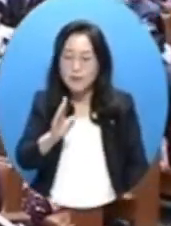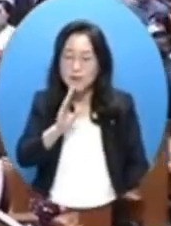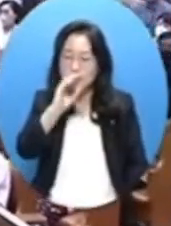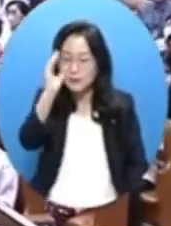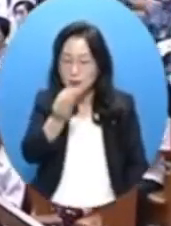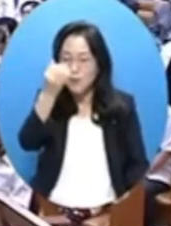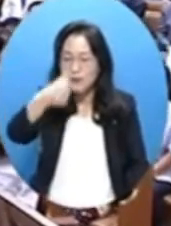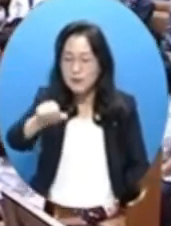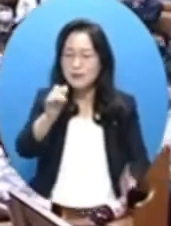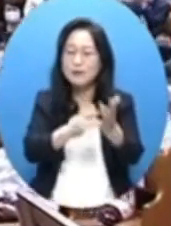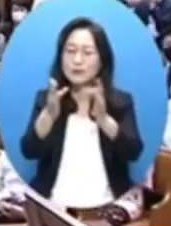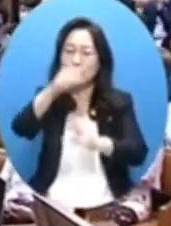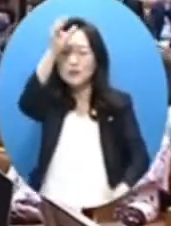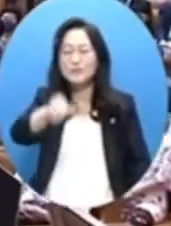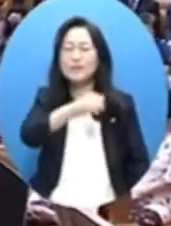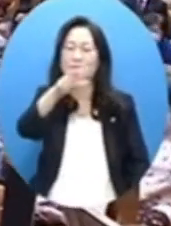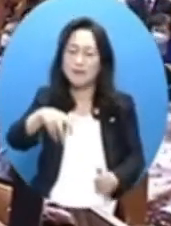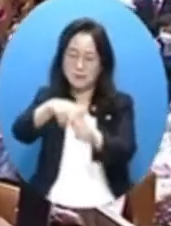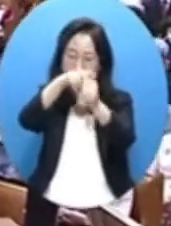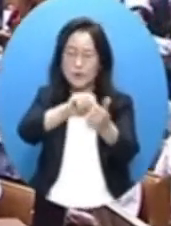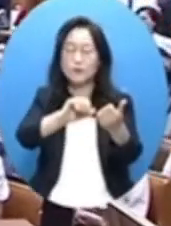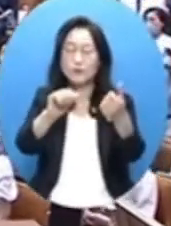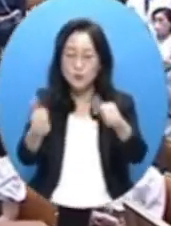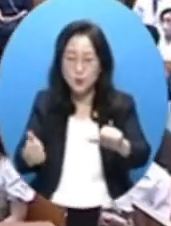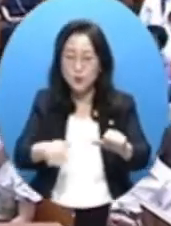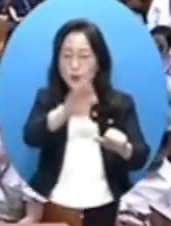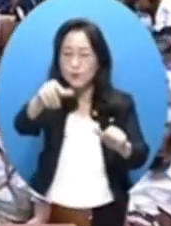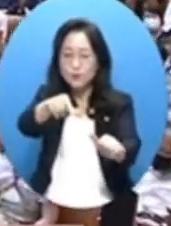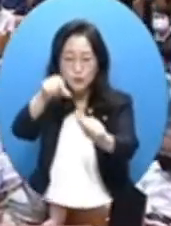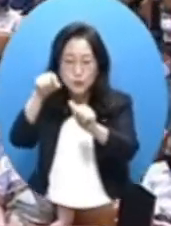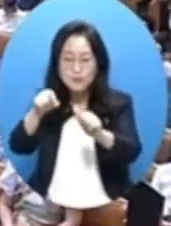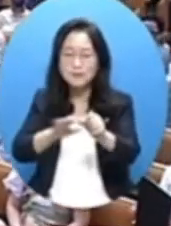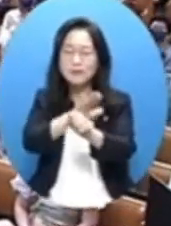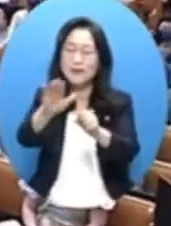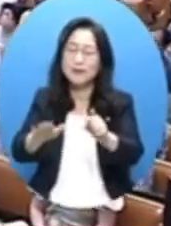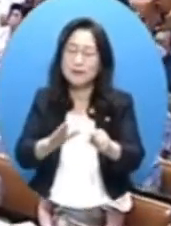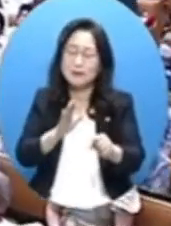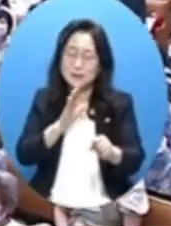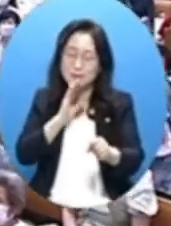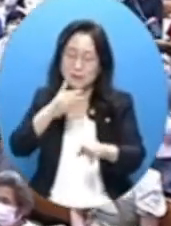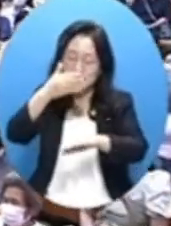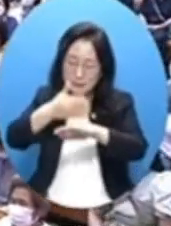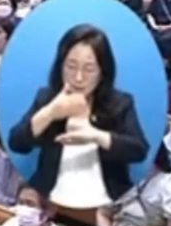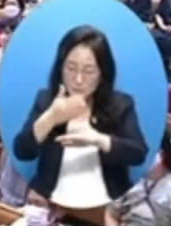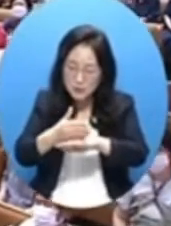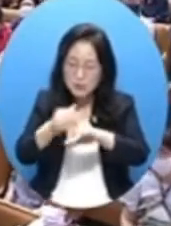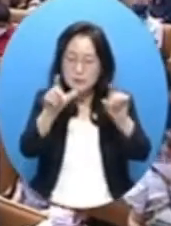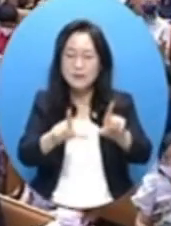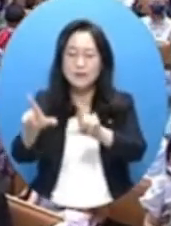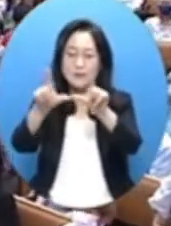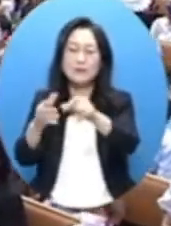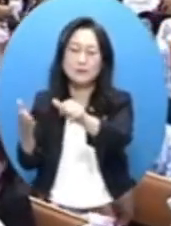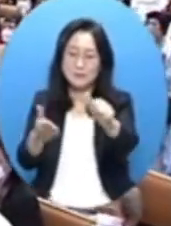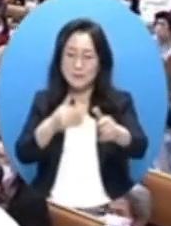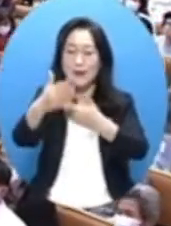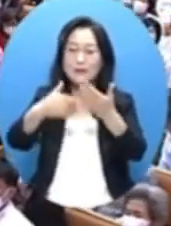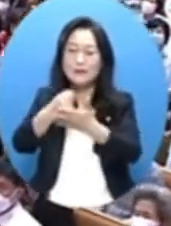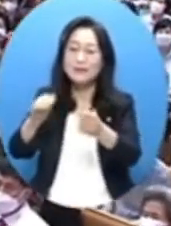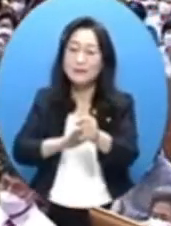예수님을 십자가 달려 죽게 하시고 우리를 구원하신 그 사랑에 우리는 감사함에 살아야 될 것입니다. 하나님의